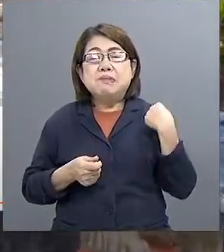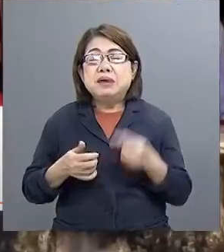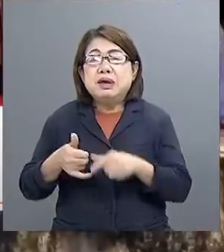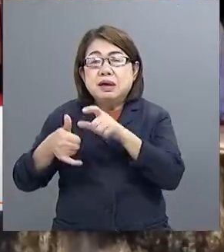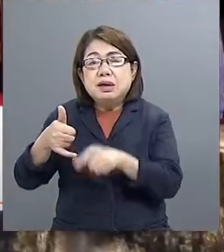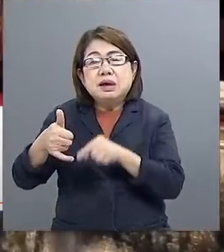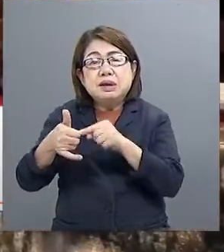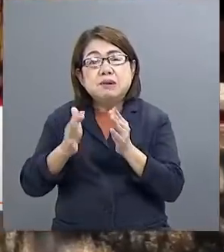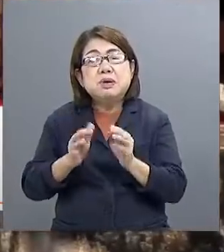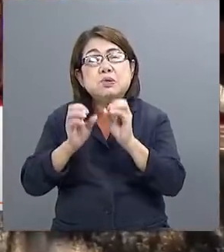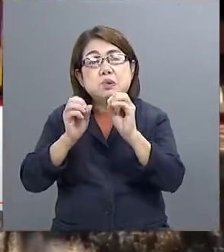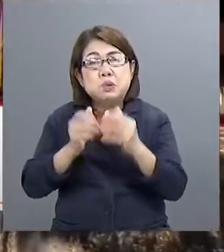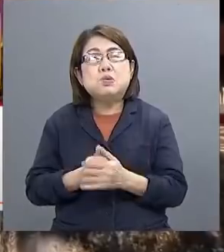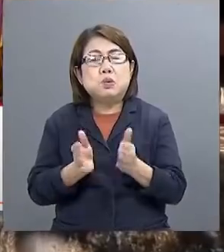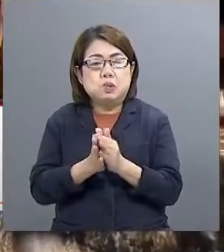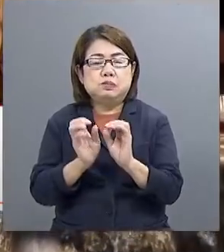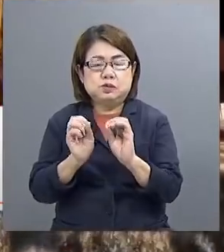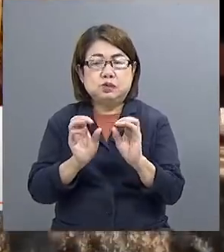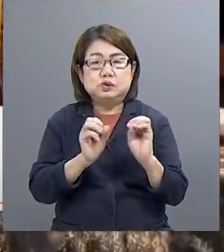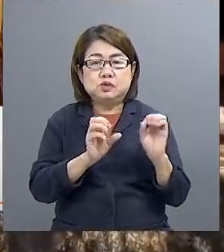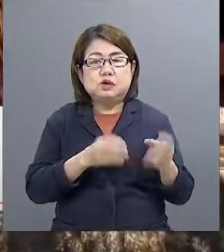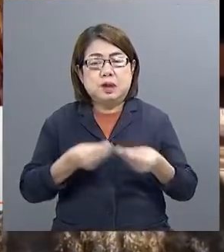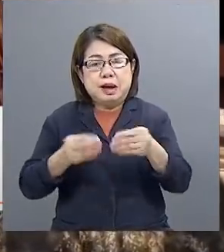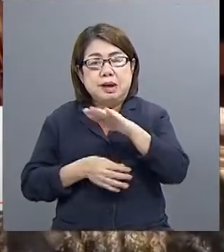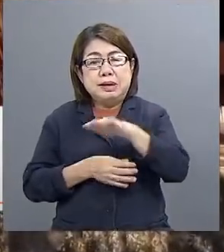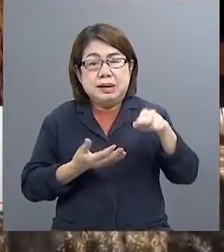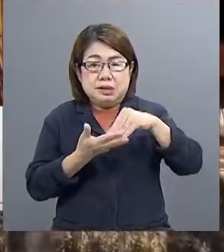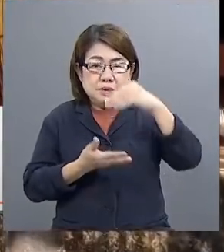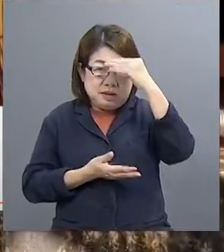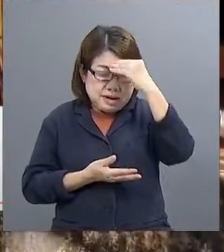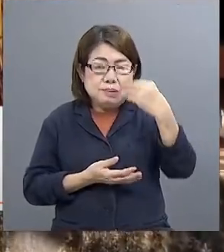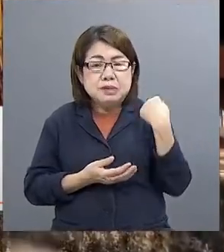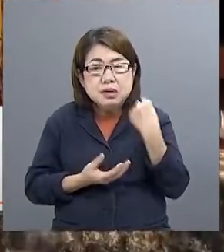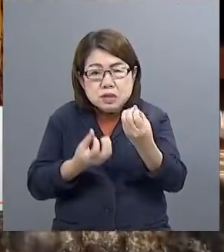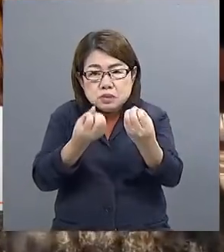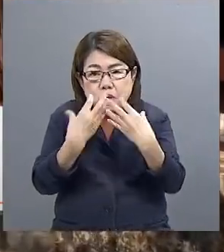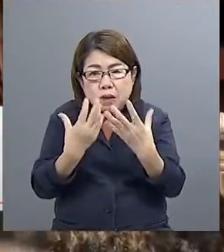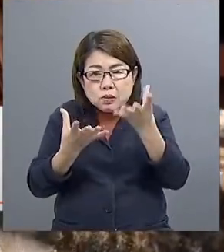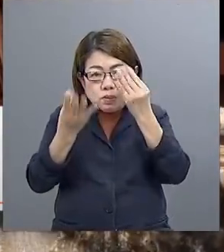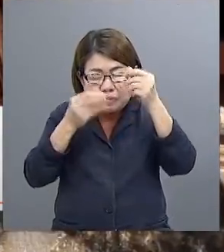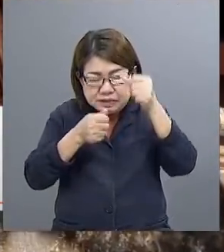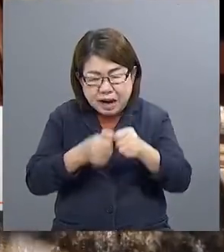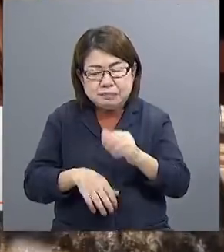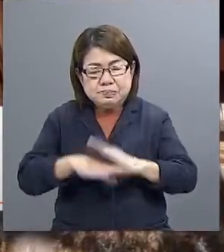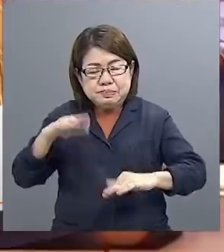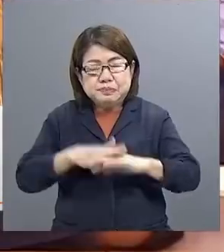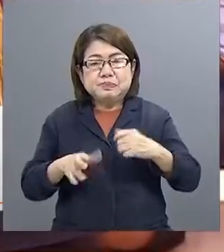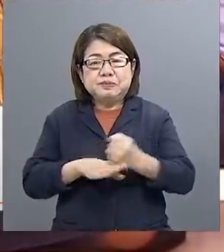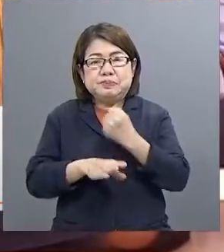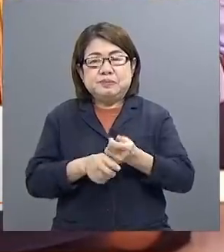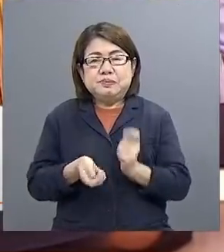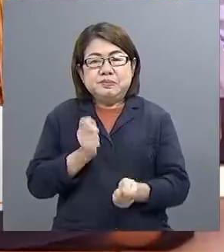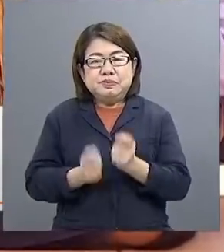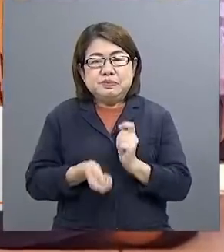สอนไปด้วยนะครับคือนะน้องๆก็ได้ทุเรียนดนตรีไปด้วยที่ไม่ด้วยซ้อมมือไปด้วยนะครับคุณครูก็สอนไปด้วย